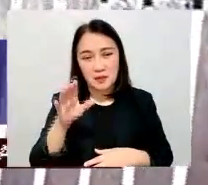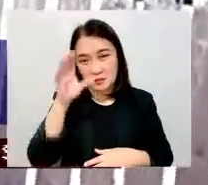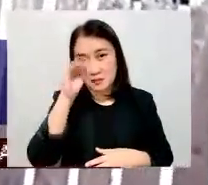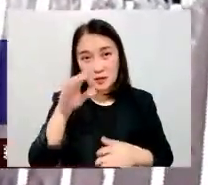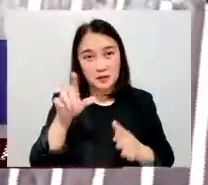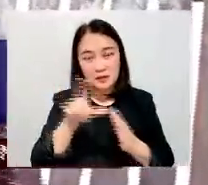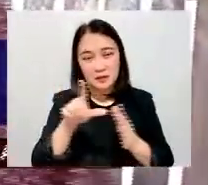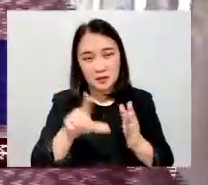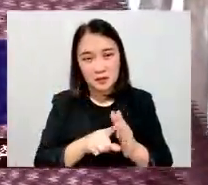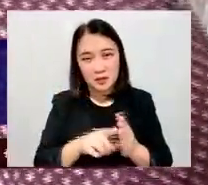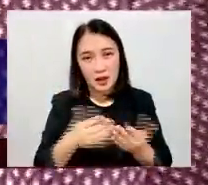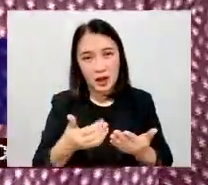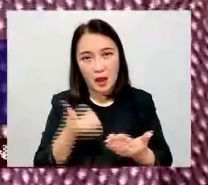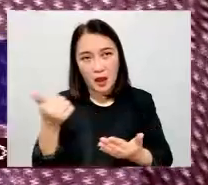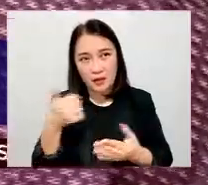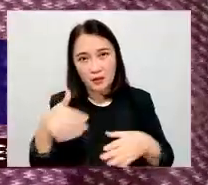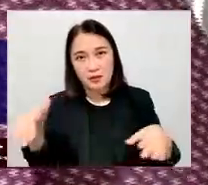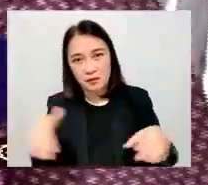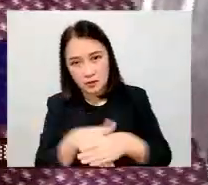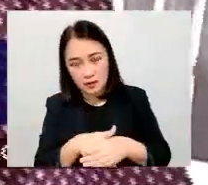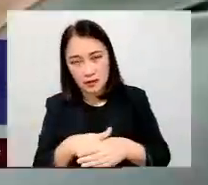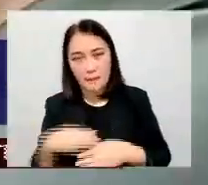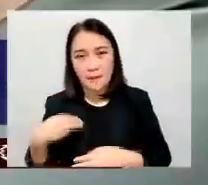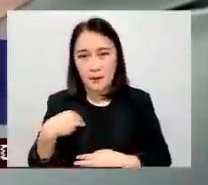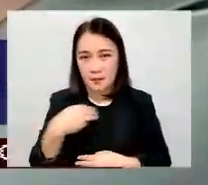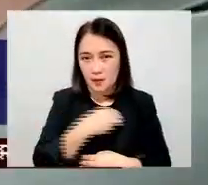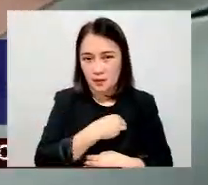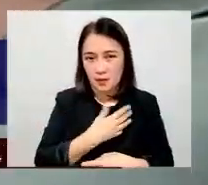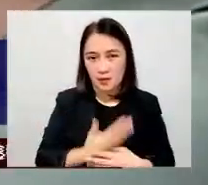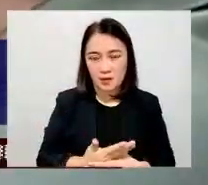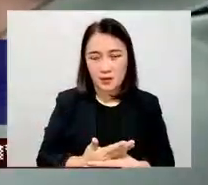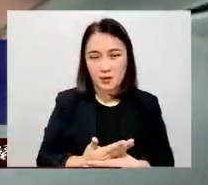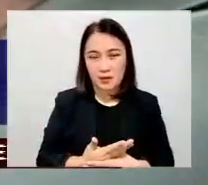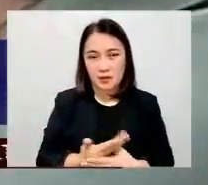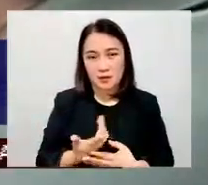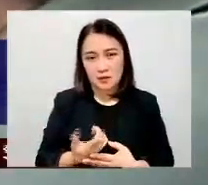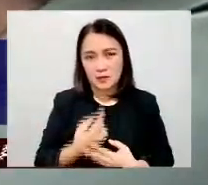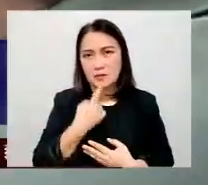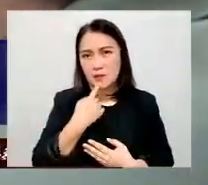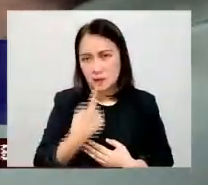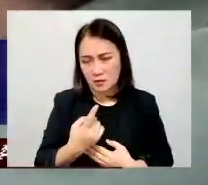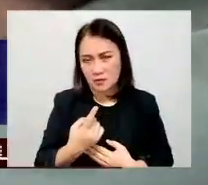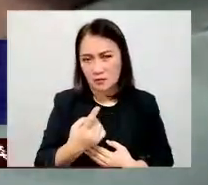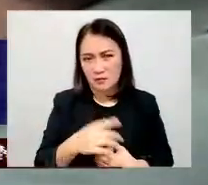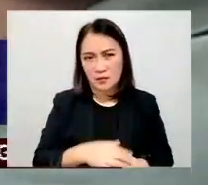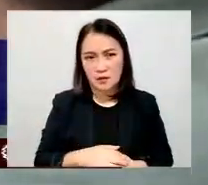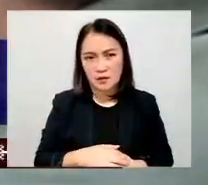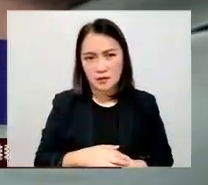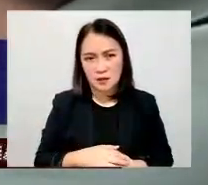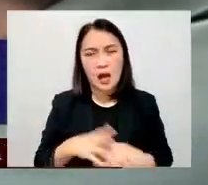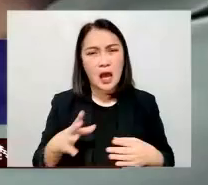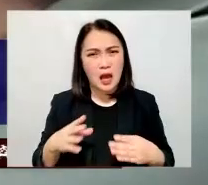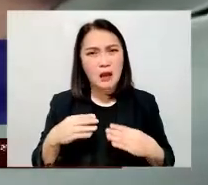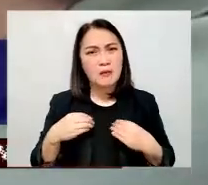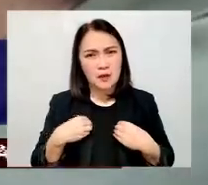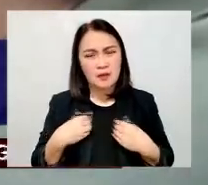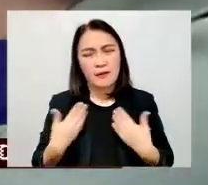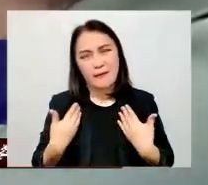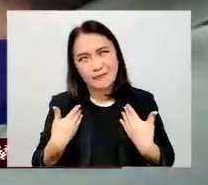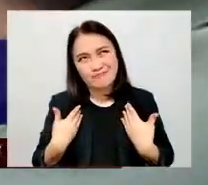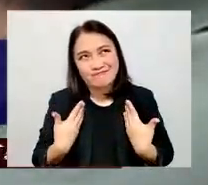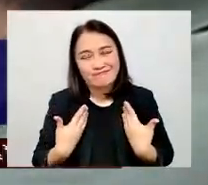ibang miyembro ng grupo. Bagamat hindi naging matipid si Tatay Edgardo sa pananalita, aminado siyang may pangamba ito